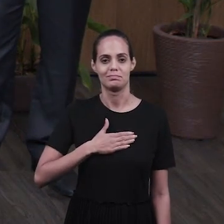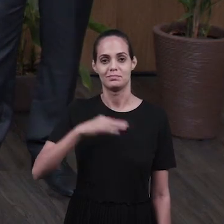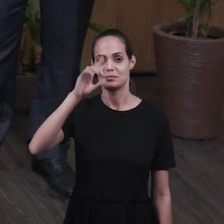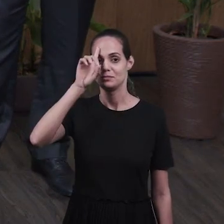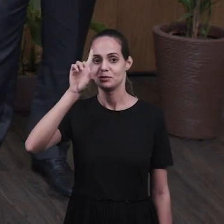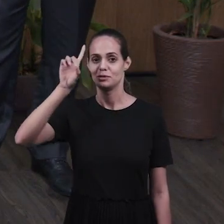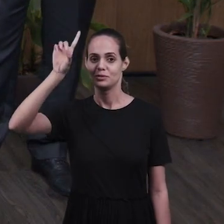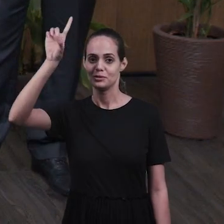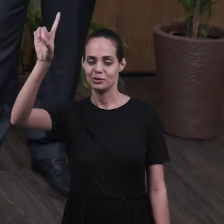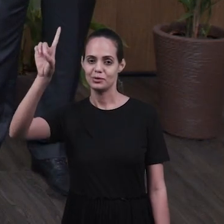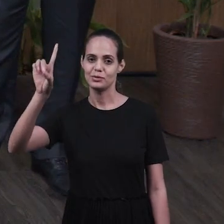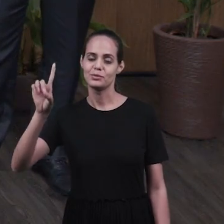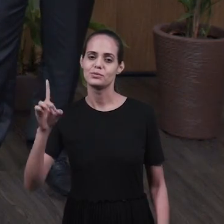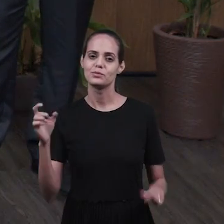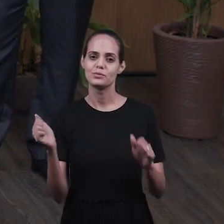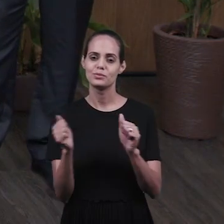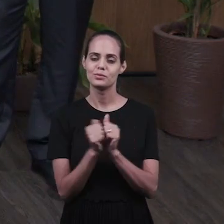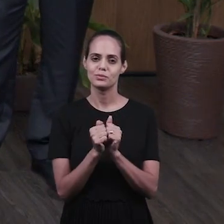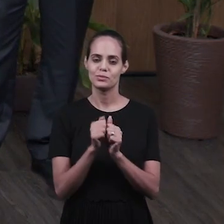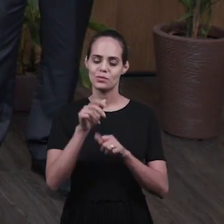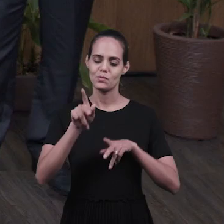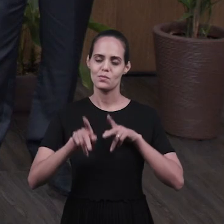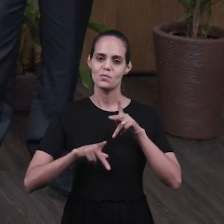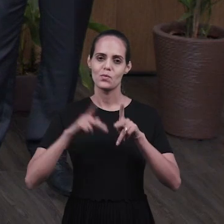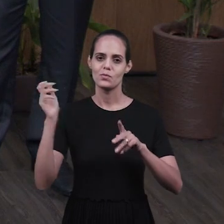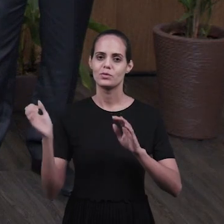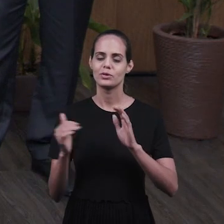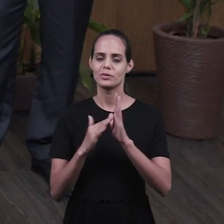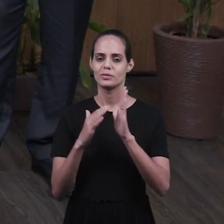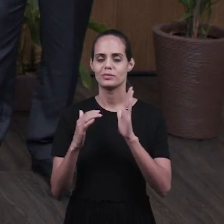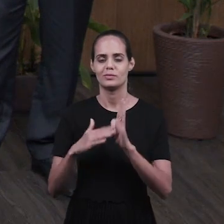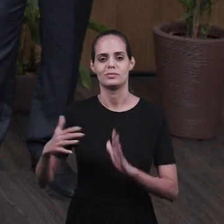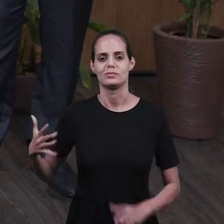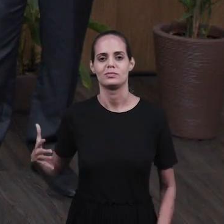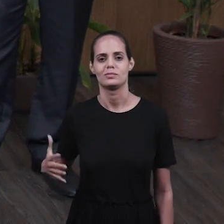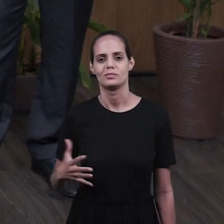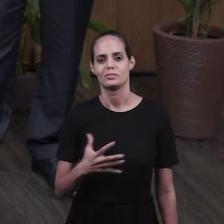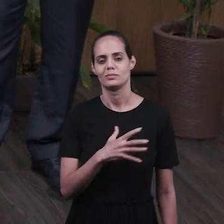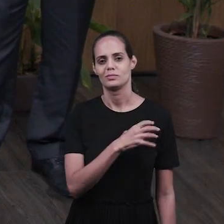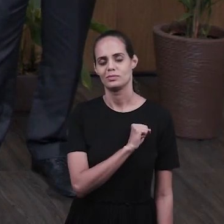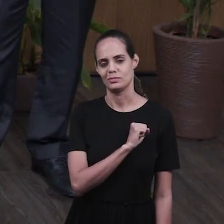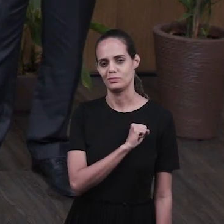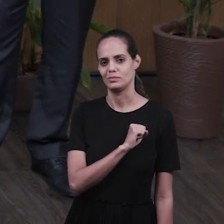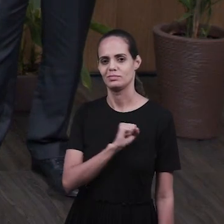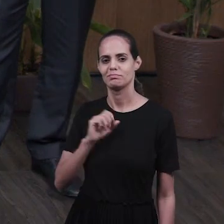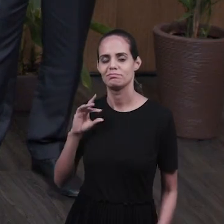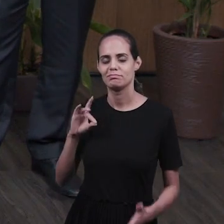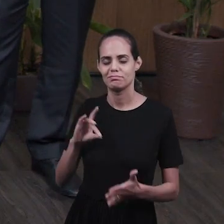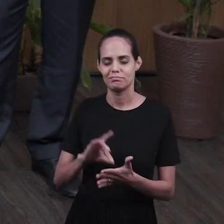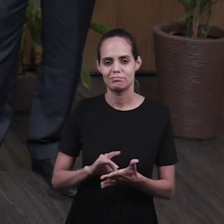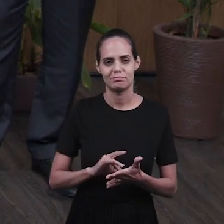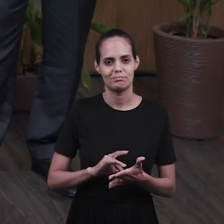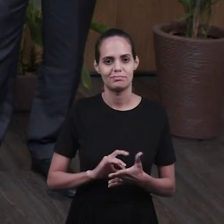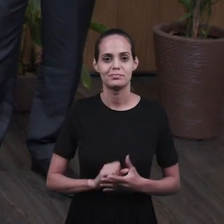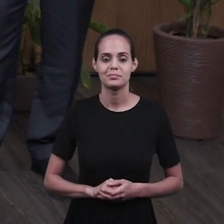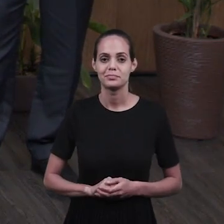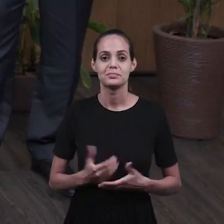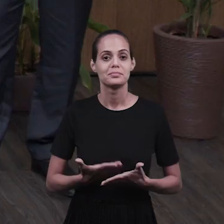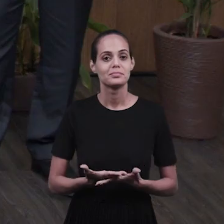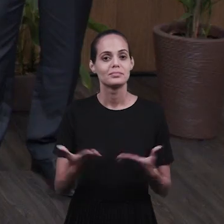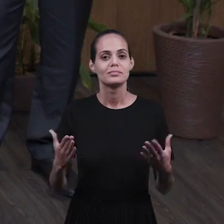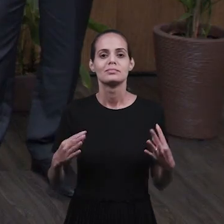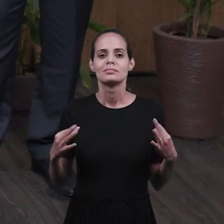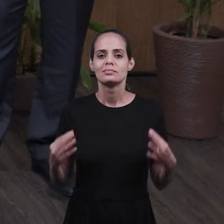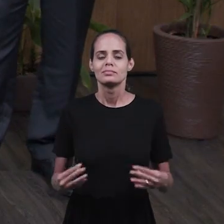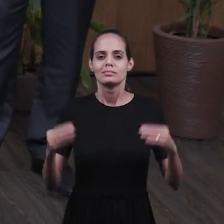Et Dieu habite parmi les louanges, la glorification de son peuple. À tous, la